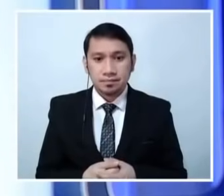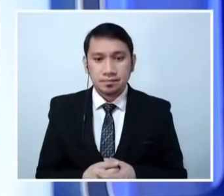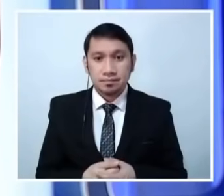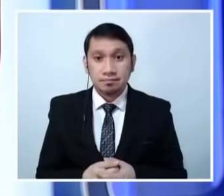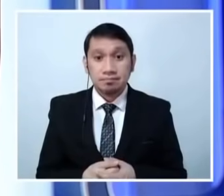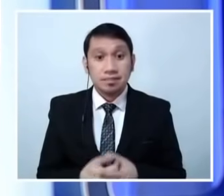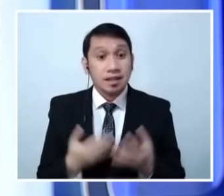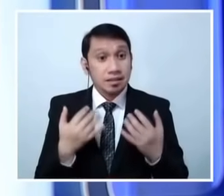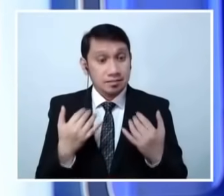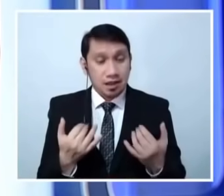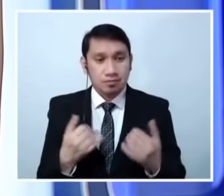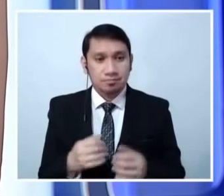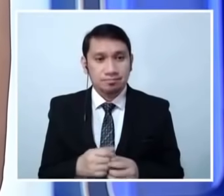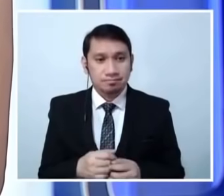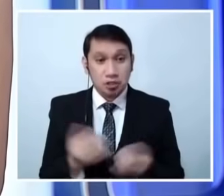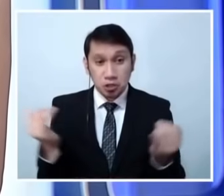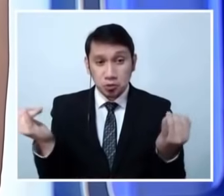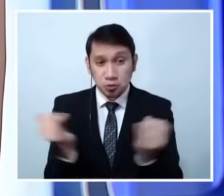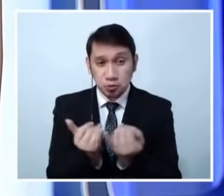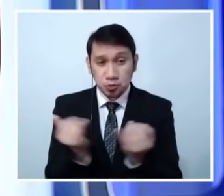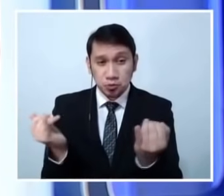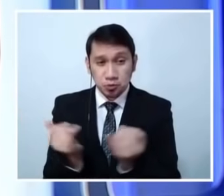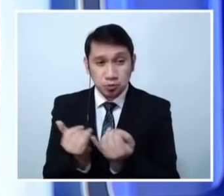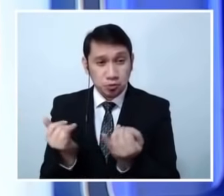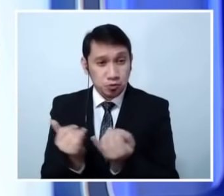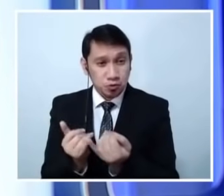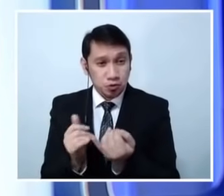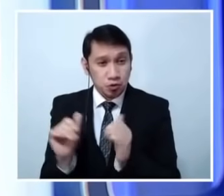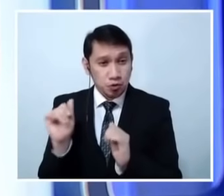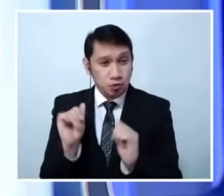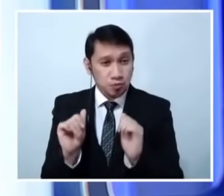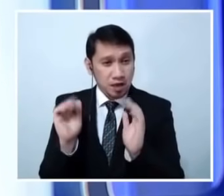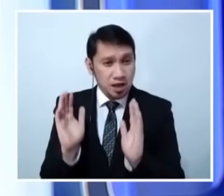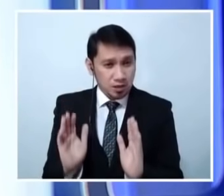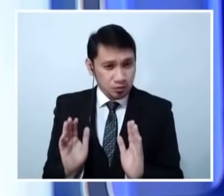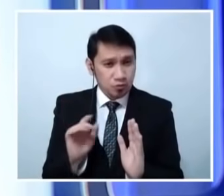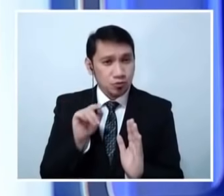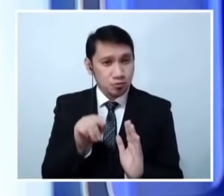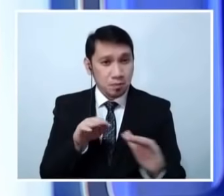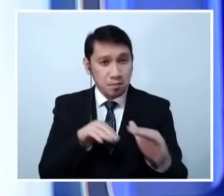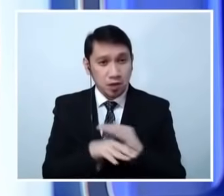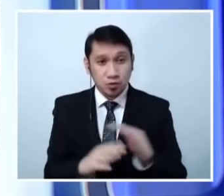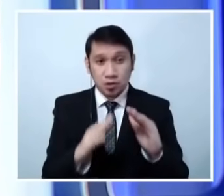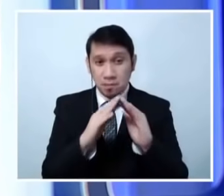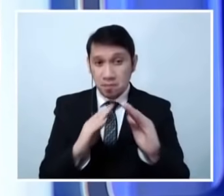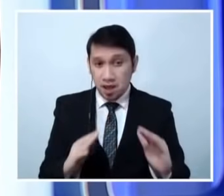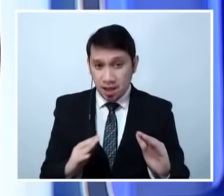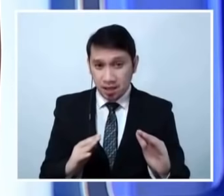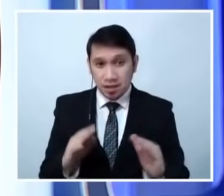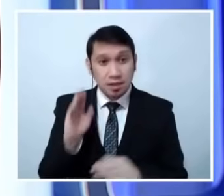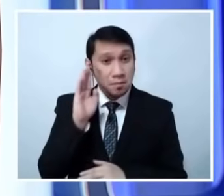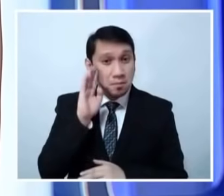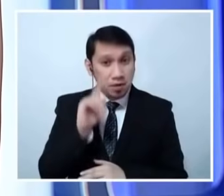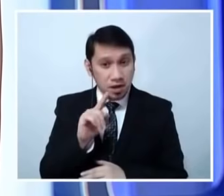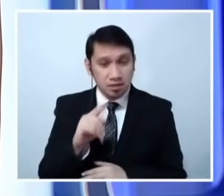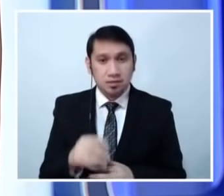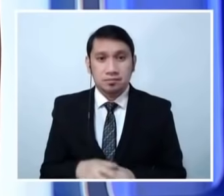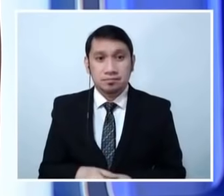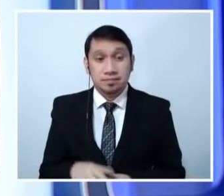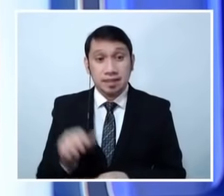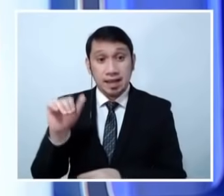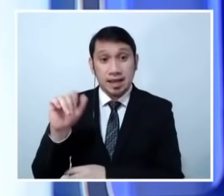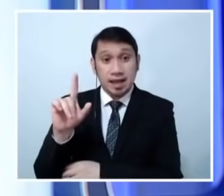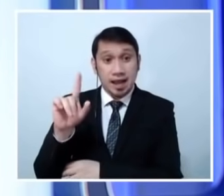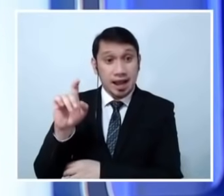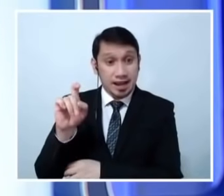Isa-isa ng binubunyag ang mga celebrity na papasok sa bahay ni Kuya. Samantala, bibida sa isang international movie project